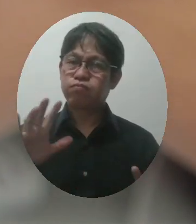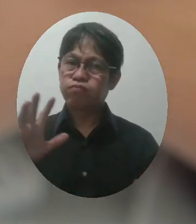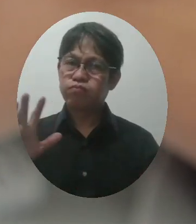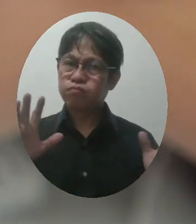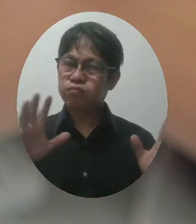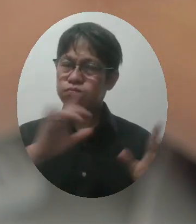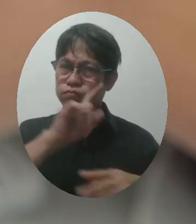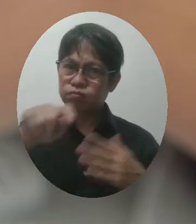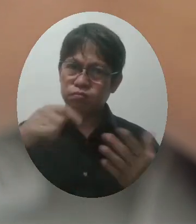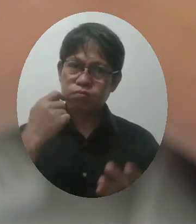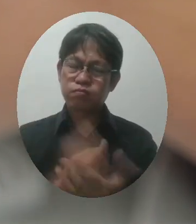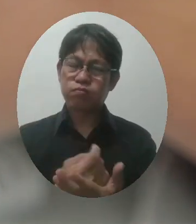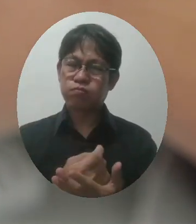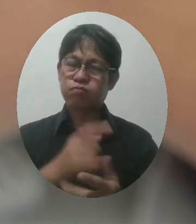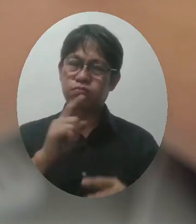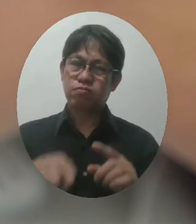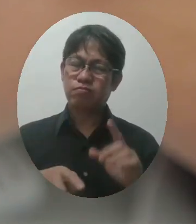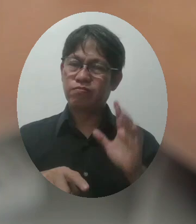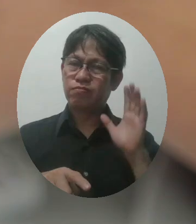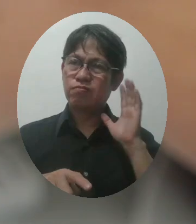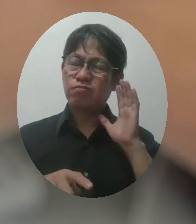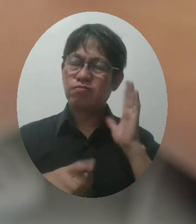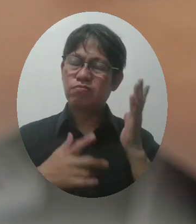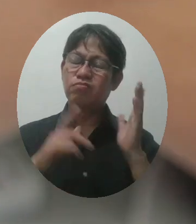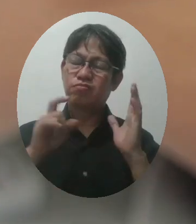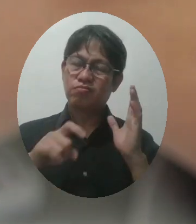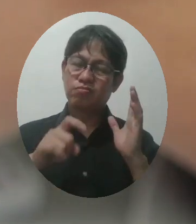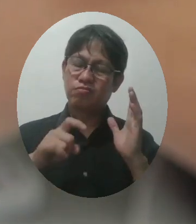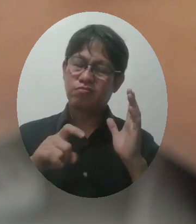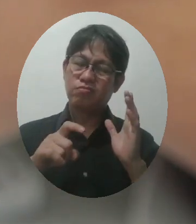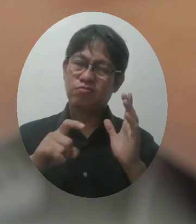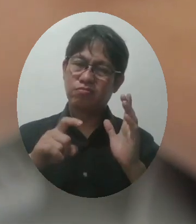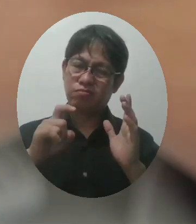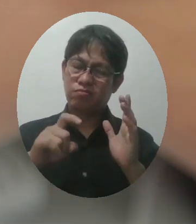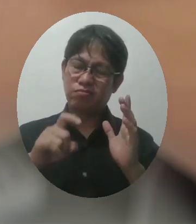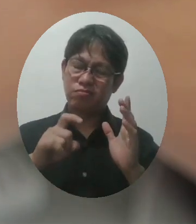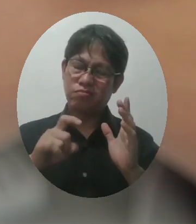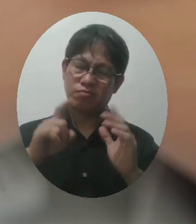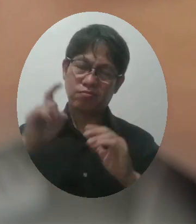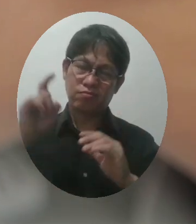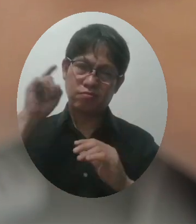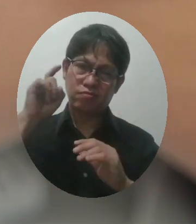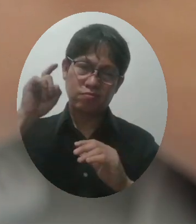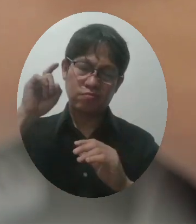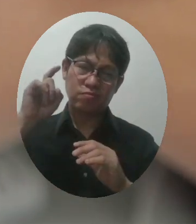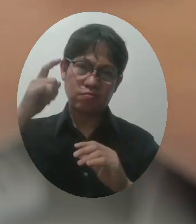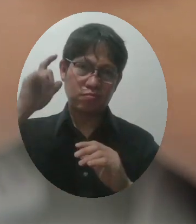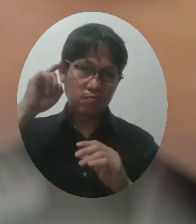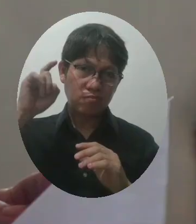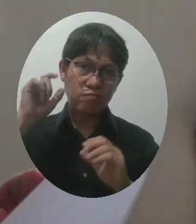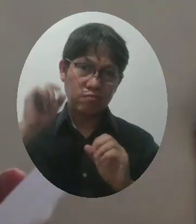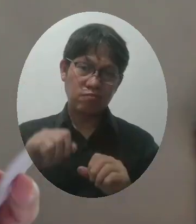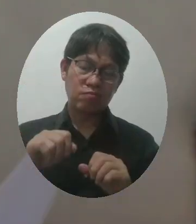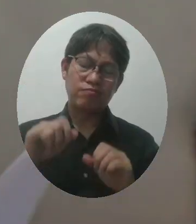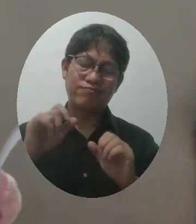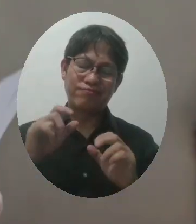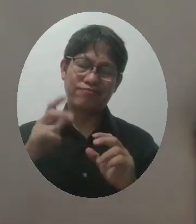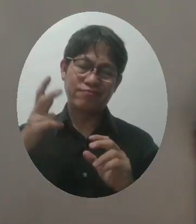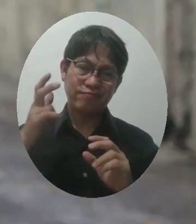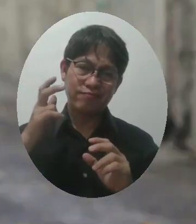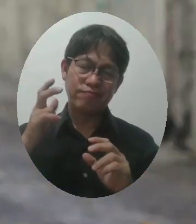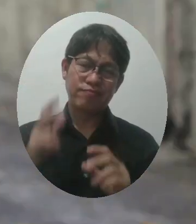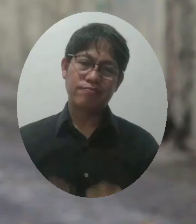Kaya kailangan na rin po niya talaga na magkaroon ng hearing aid para po marinig na siya ng maayos. Bilang